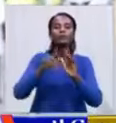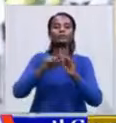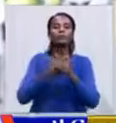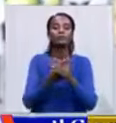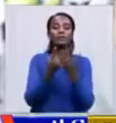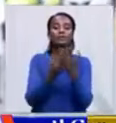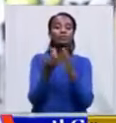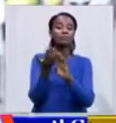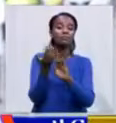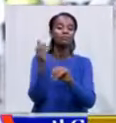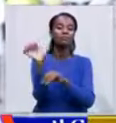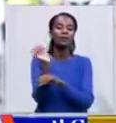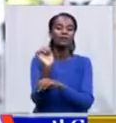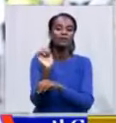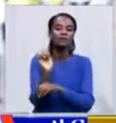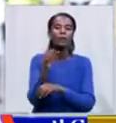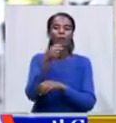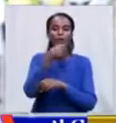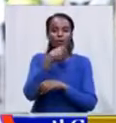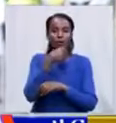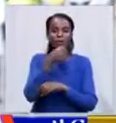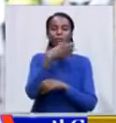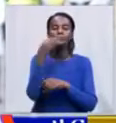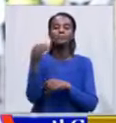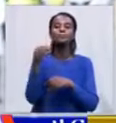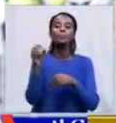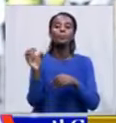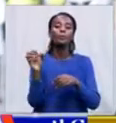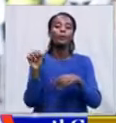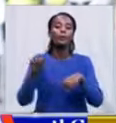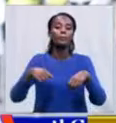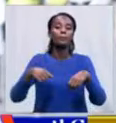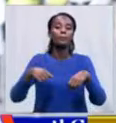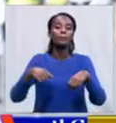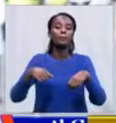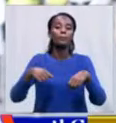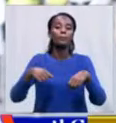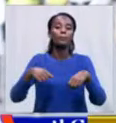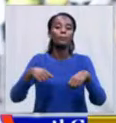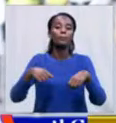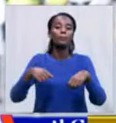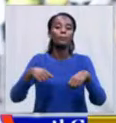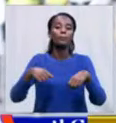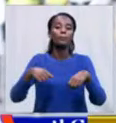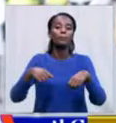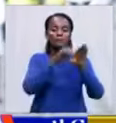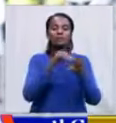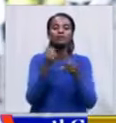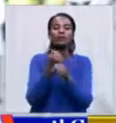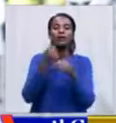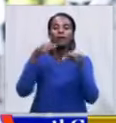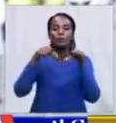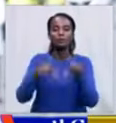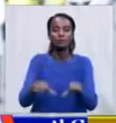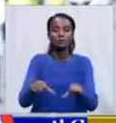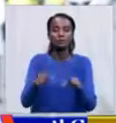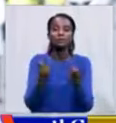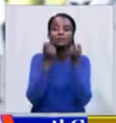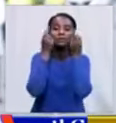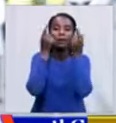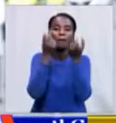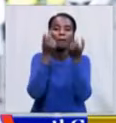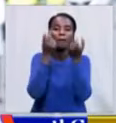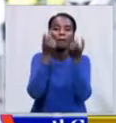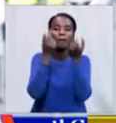ከዚህ ቀደም በመኪና በሞንታርቦ በሞተር እየዞሩ ህብረተሰቡ አንቀሳቅሰን ስንሰራ ቆይተናል። ስንሰራም የግንዛቤ ጉዳይ